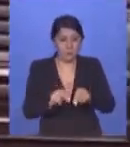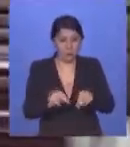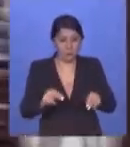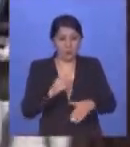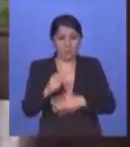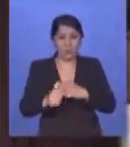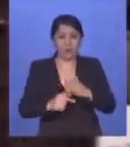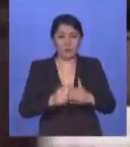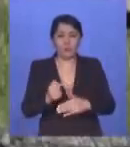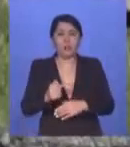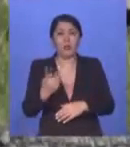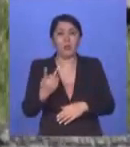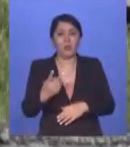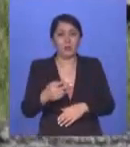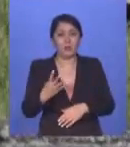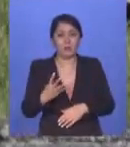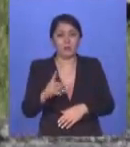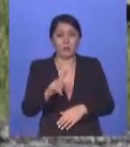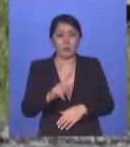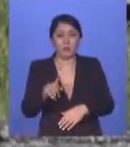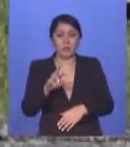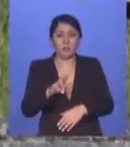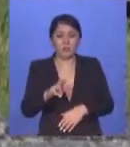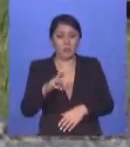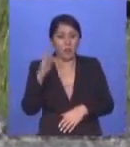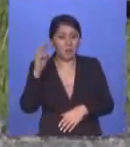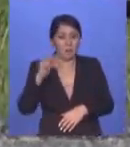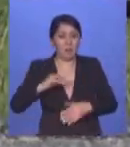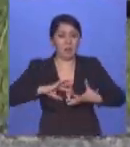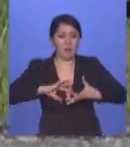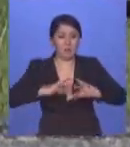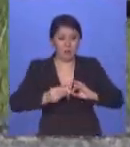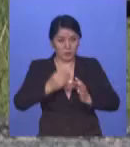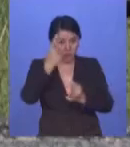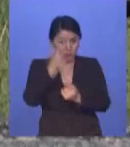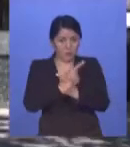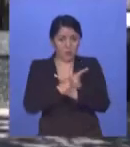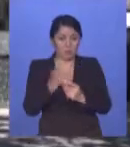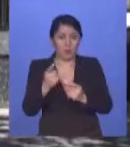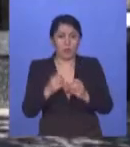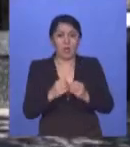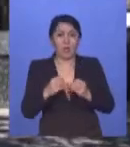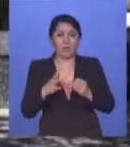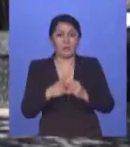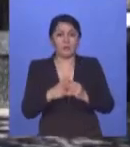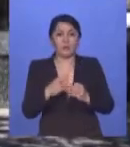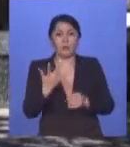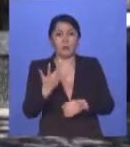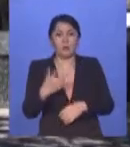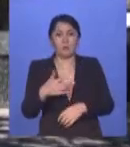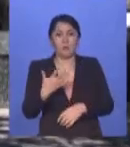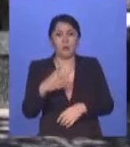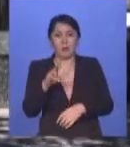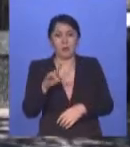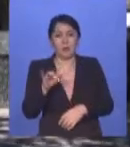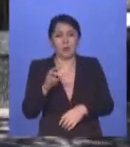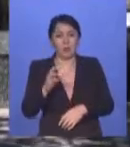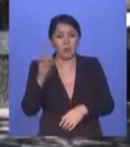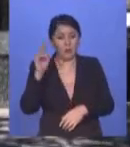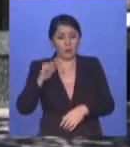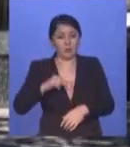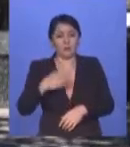қаласында 2024 жылдың 1 қаңтардағы статистикалық деректері бойынша 14 пен 35 жас аралығындағы жастар